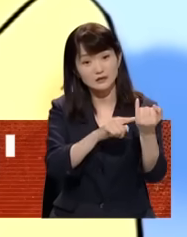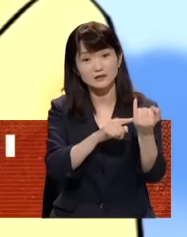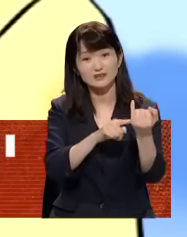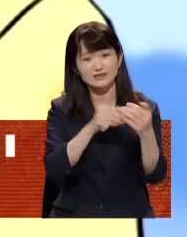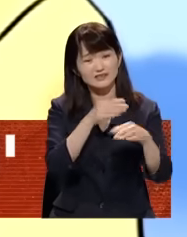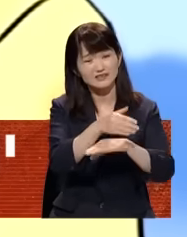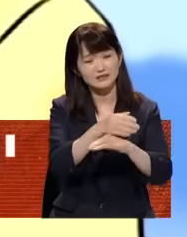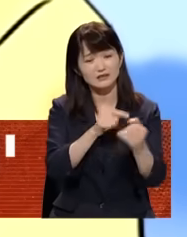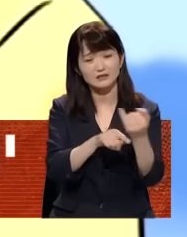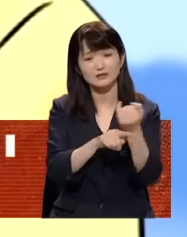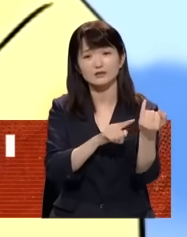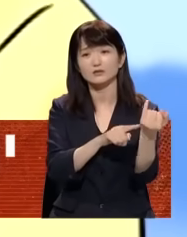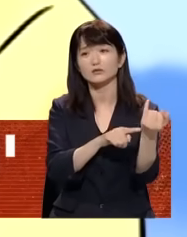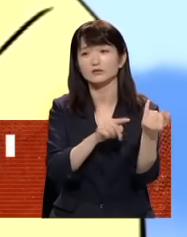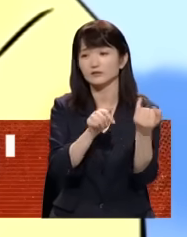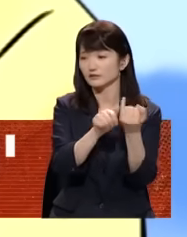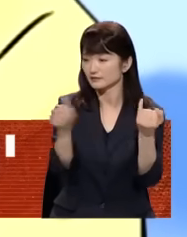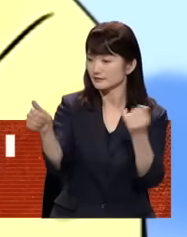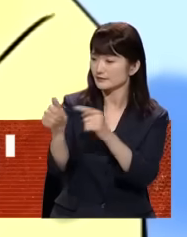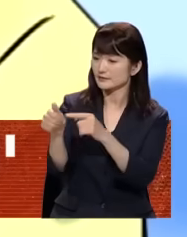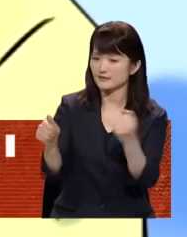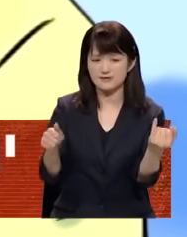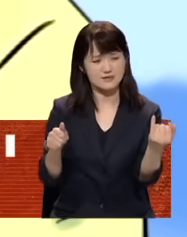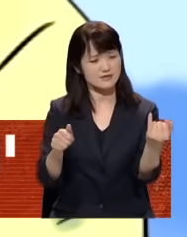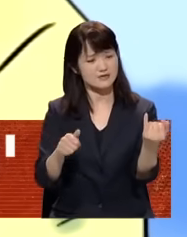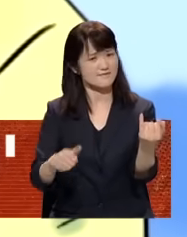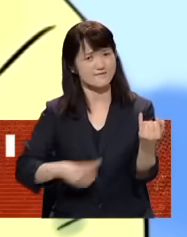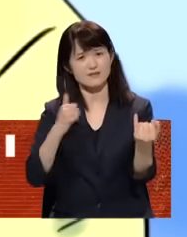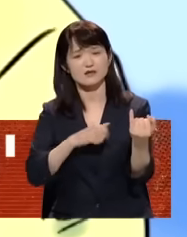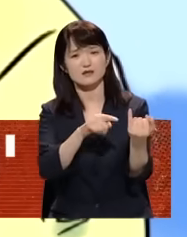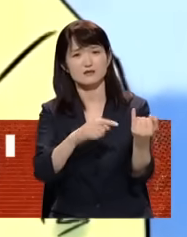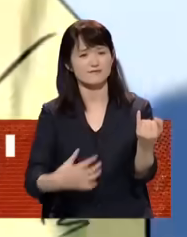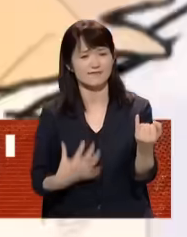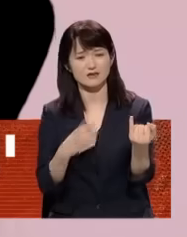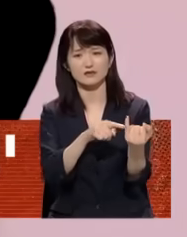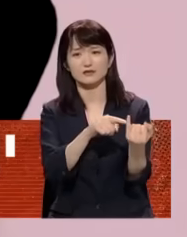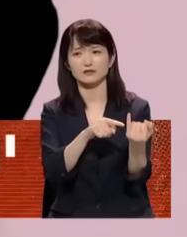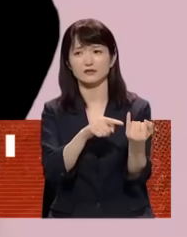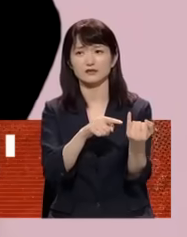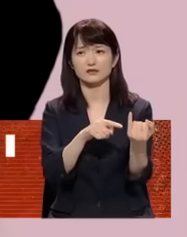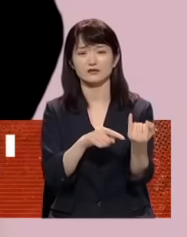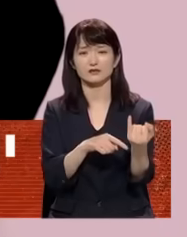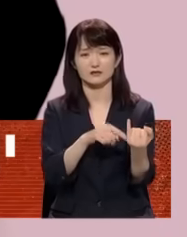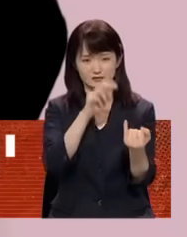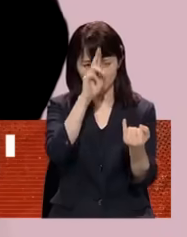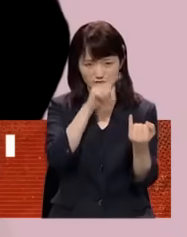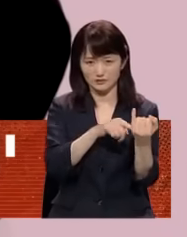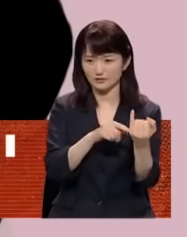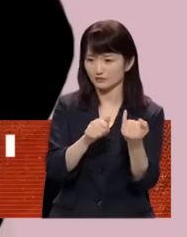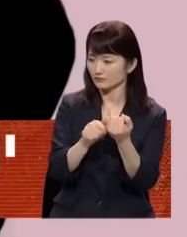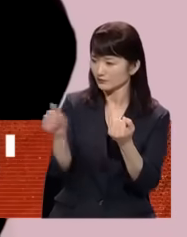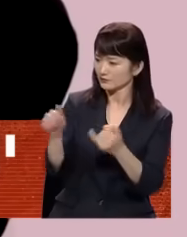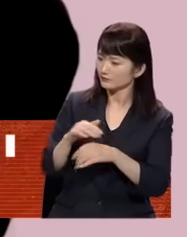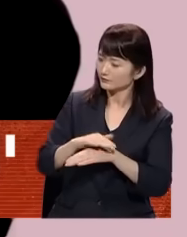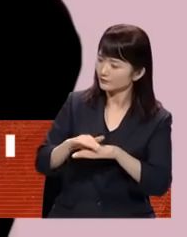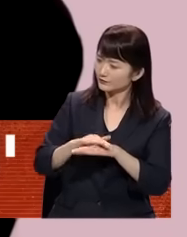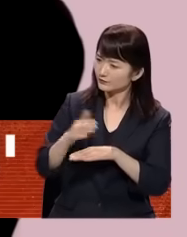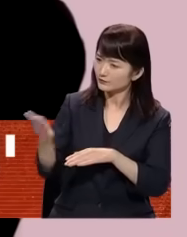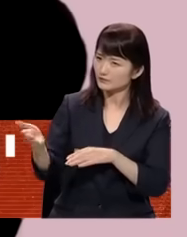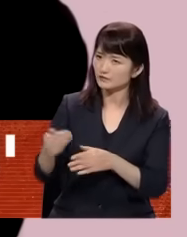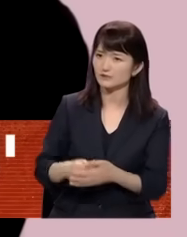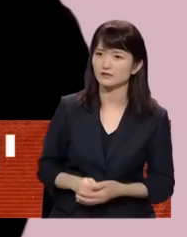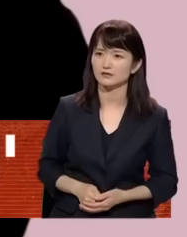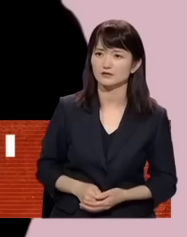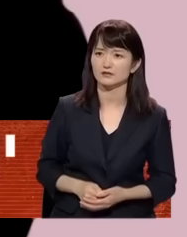이유로 남편이 내내 정색을 했던 거 같아요 그래서 박씨가 남편을 좀 풀어주려고 계속 했는데 결국